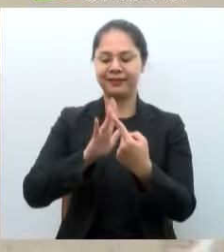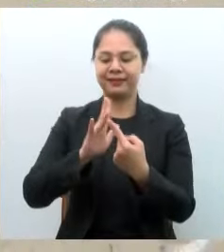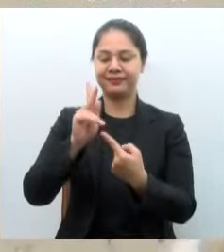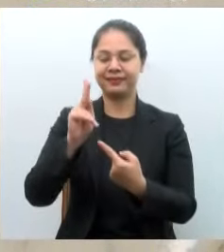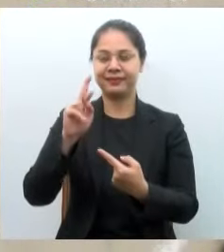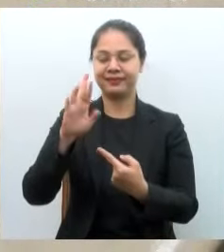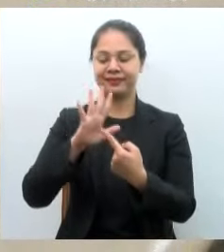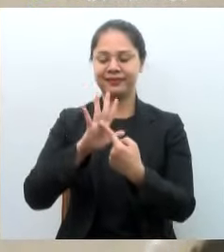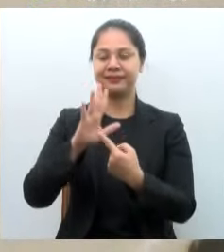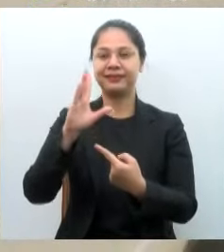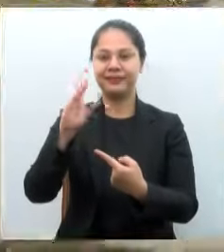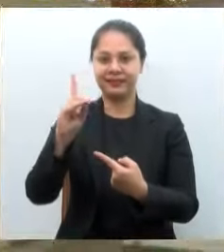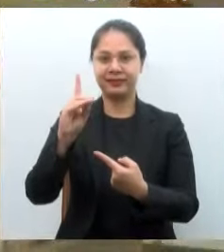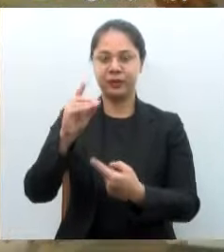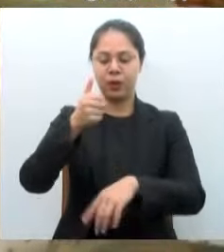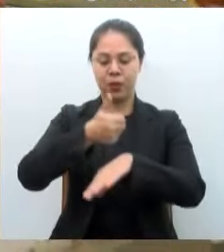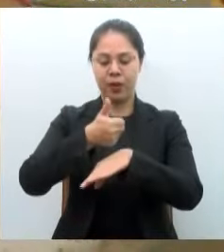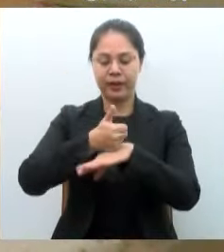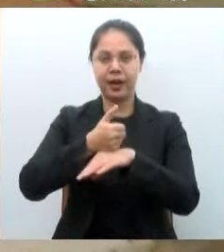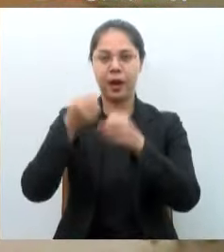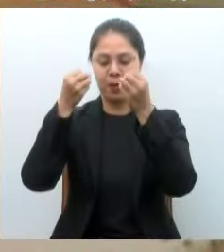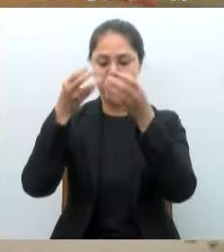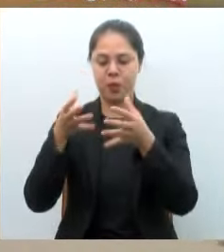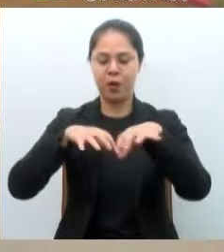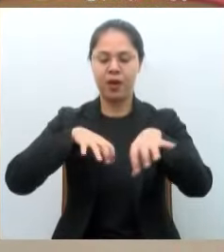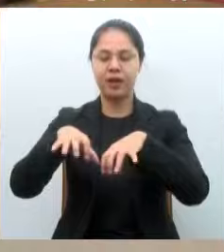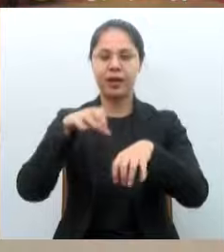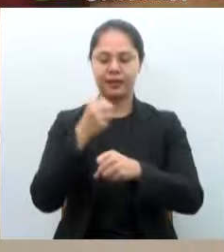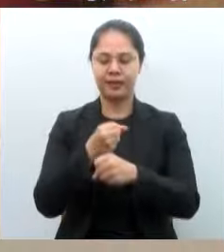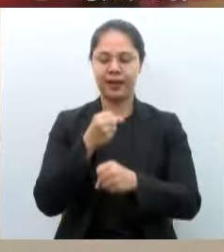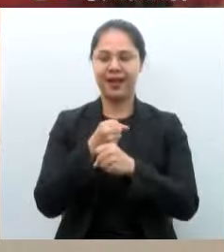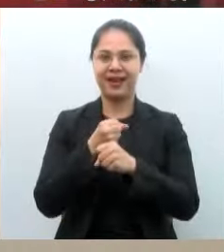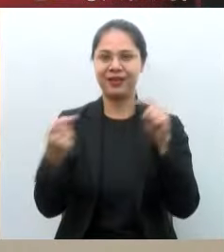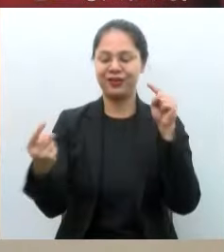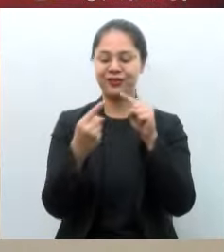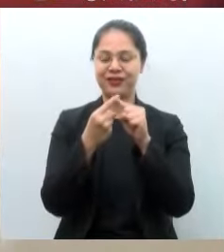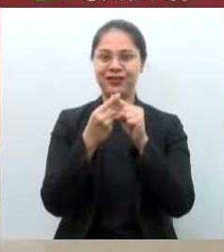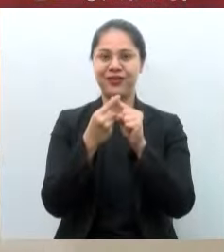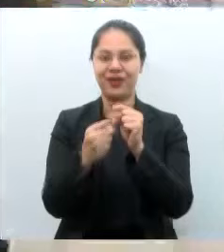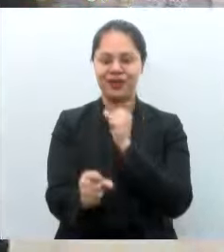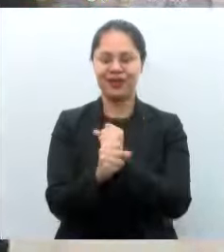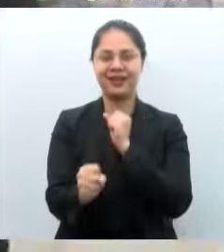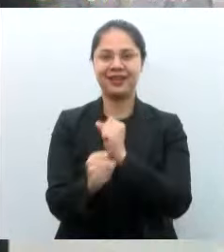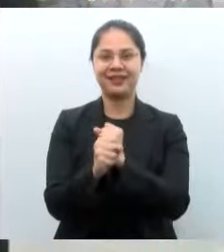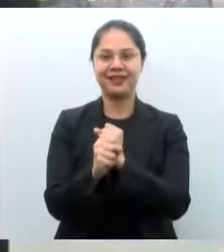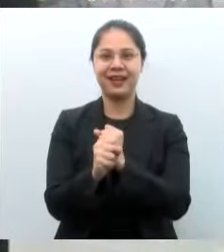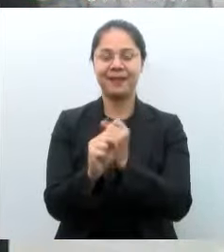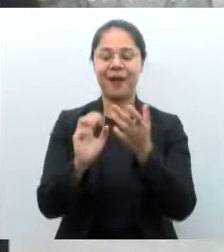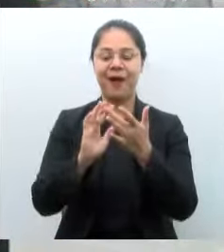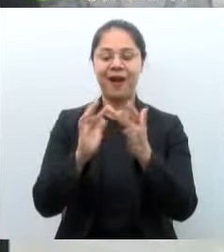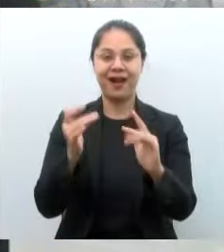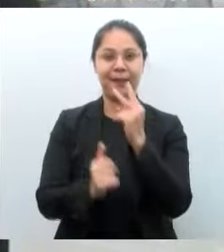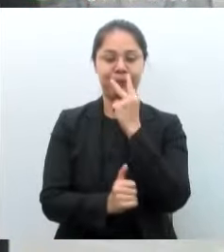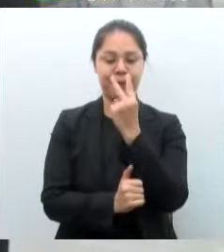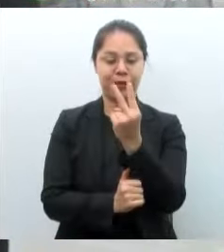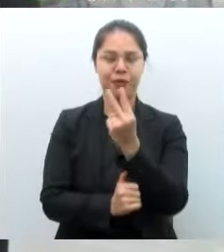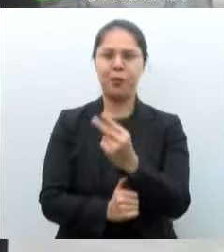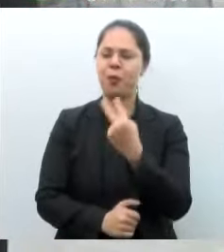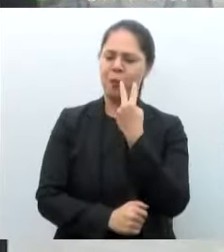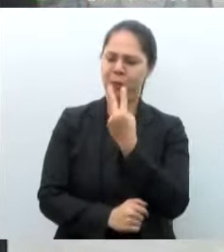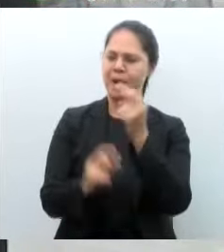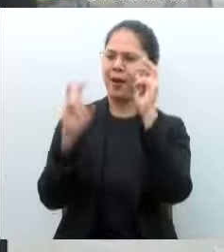ยที่คุณครูและผู้บริหารโรงเรียนร่วมกันจัดทำโปรแกรมปากเกร็ด Cyber Learning ค่ะ สิ่งนี้น่าสนใจมากเลย